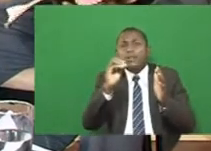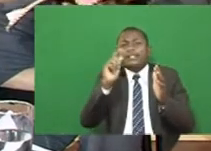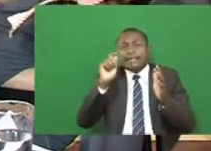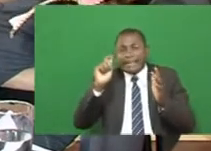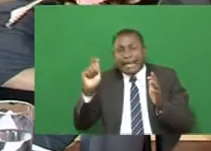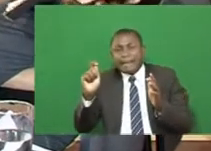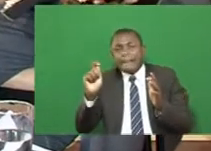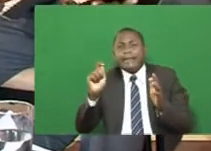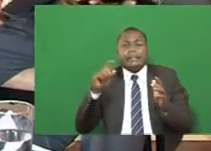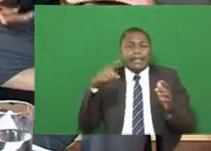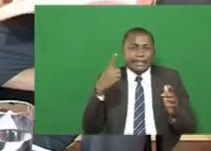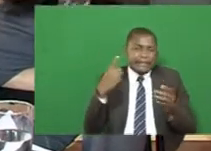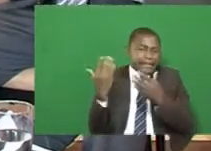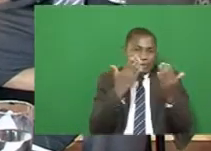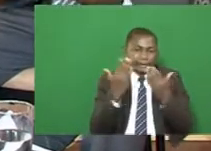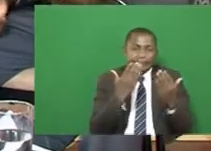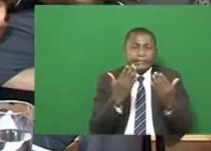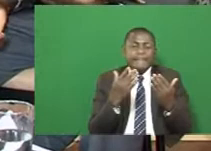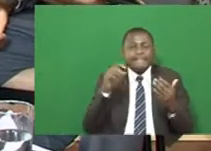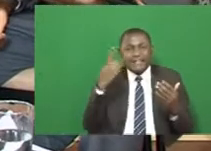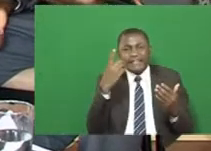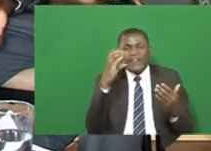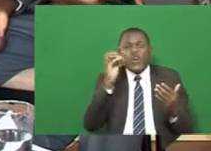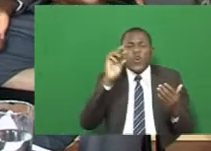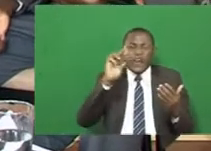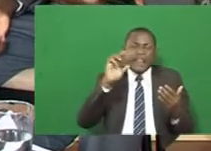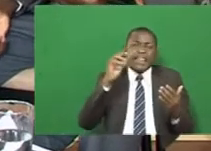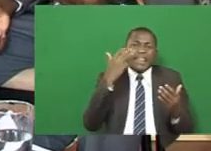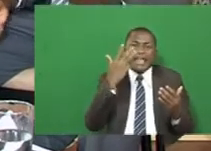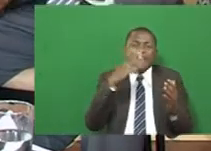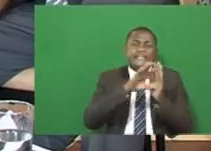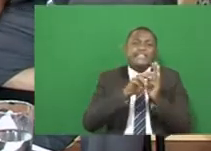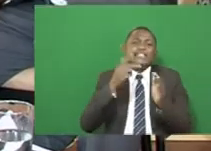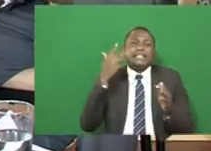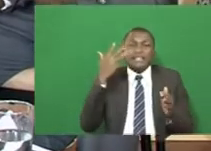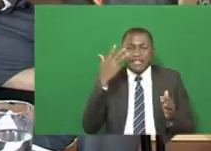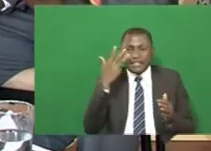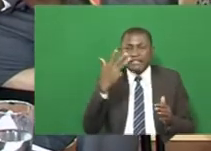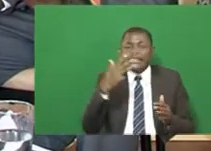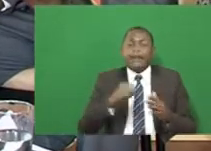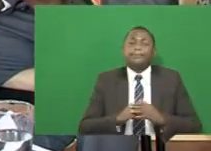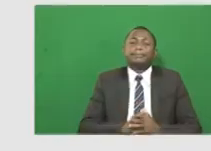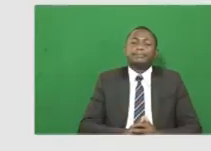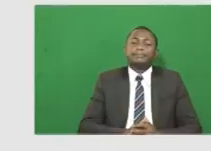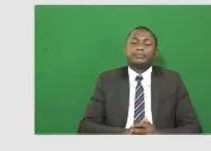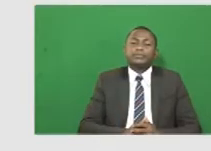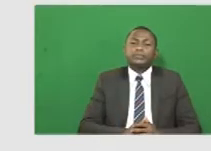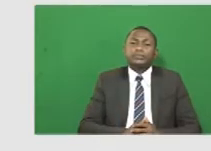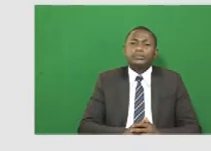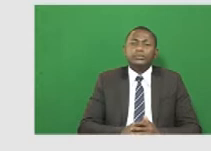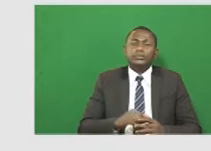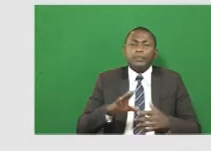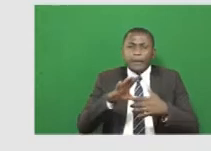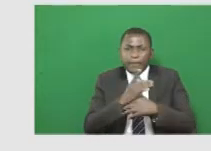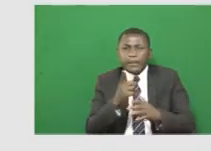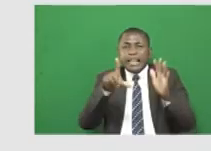9:9 unzwe futi kuti chimwe chaanoshandisa vara rekuti murayiro anenge achirevei. VaKorinde kutanga 9:9. Nekuti